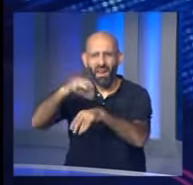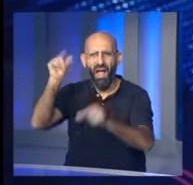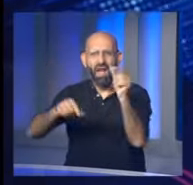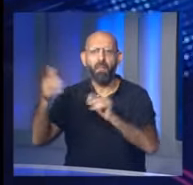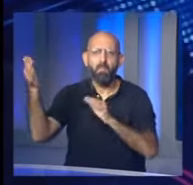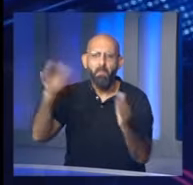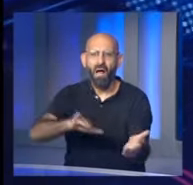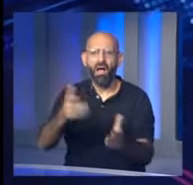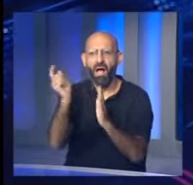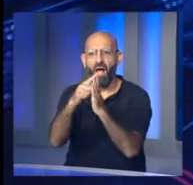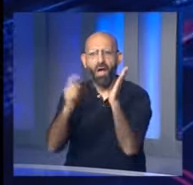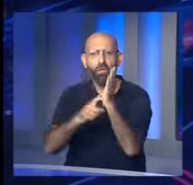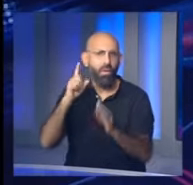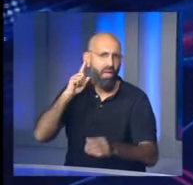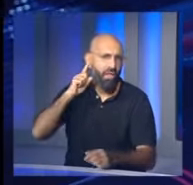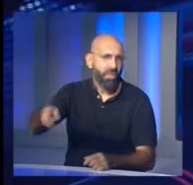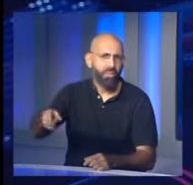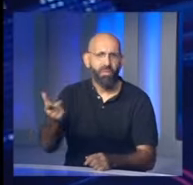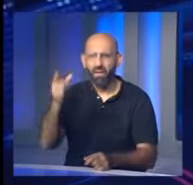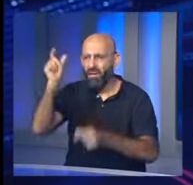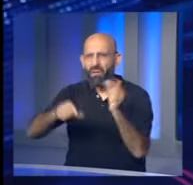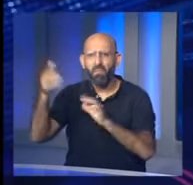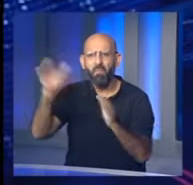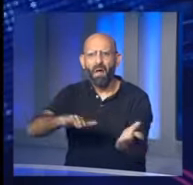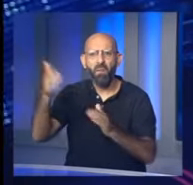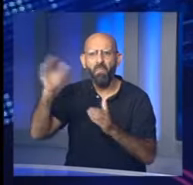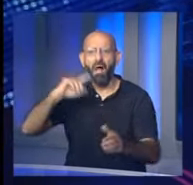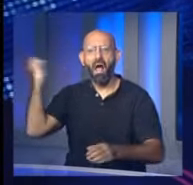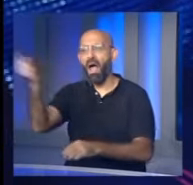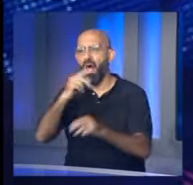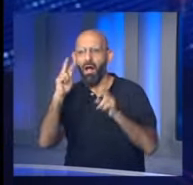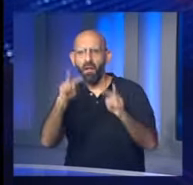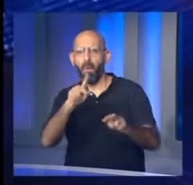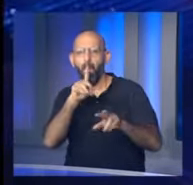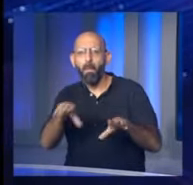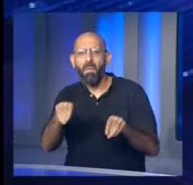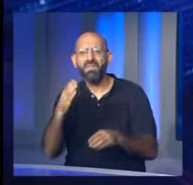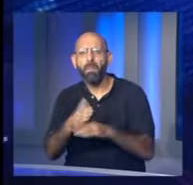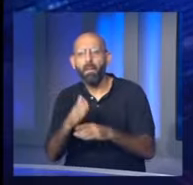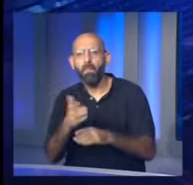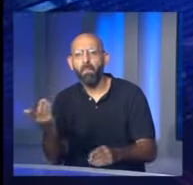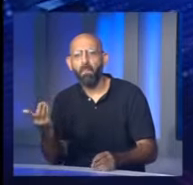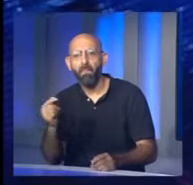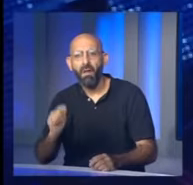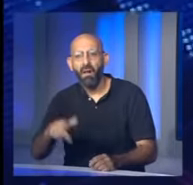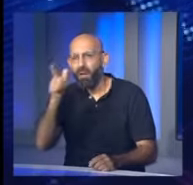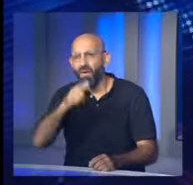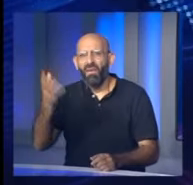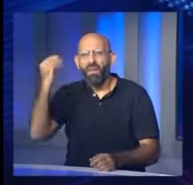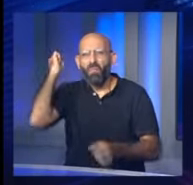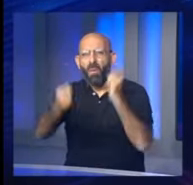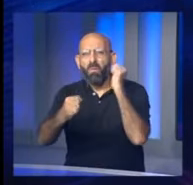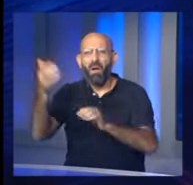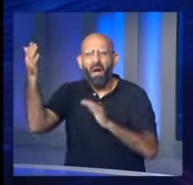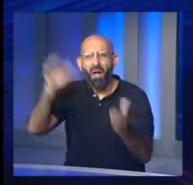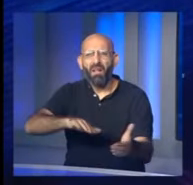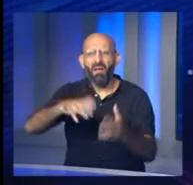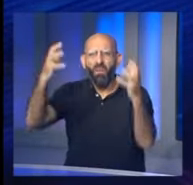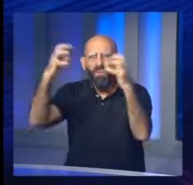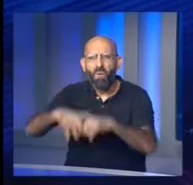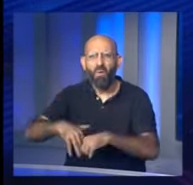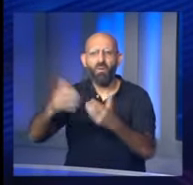يوفر المدنيين وعناصر الاسعاف والاغاثه وهذا امر يخالف كل القوانين والشرائع الدوليه واضاف